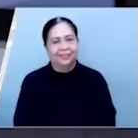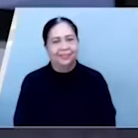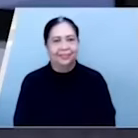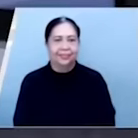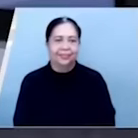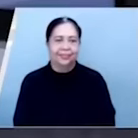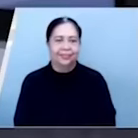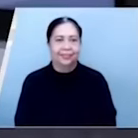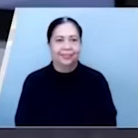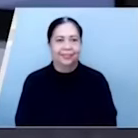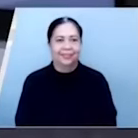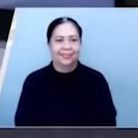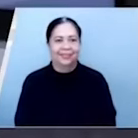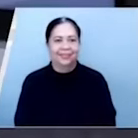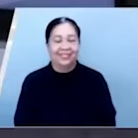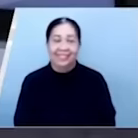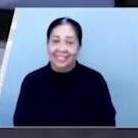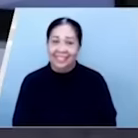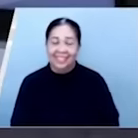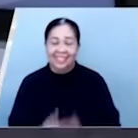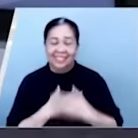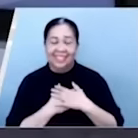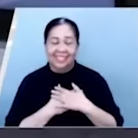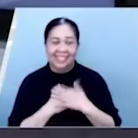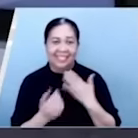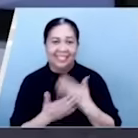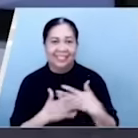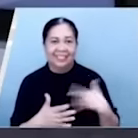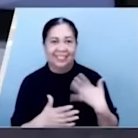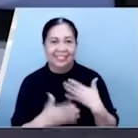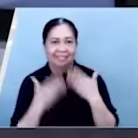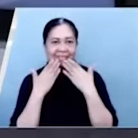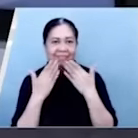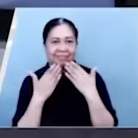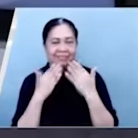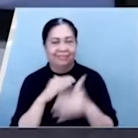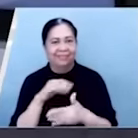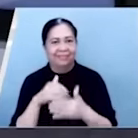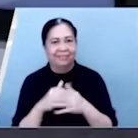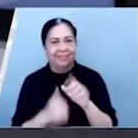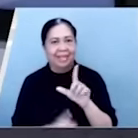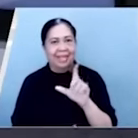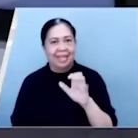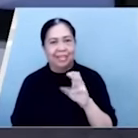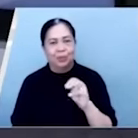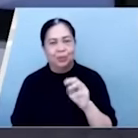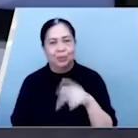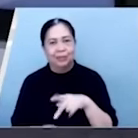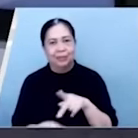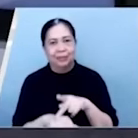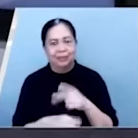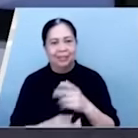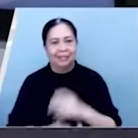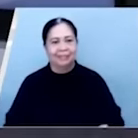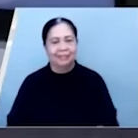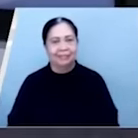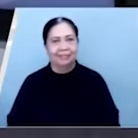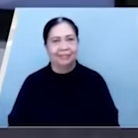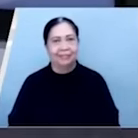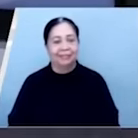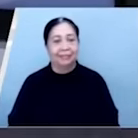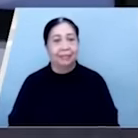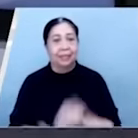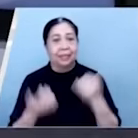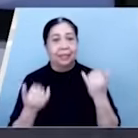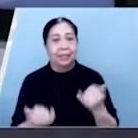Yan ang mga talaga naman nakaka-good vibe. Salamat partner. Salamat po sa bumubuo ng Lyceum of the Philippines, Cavite. At for today's